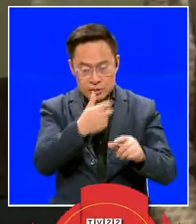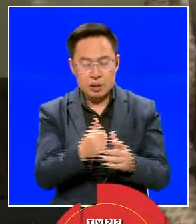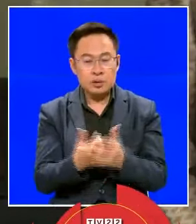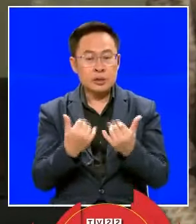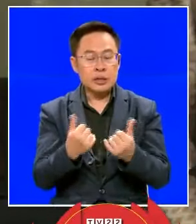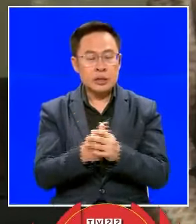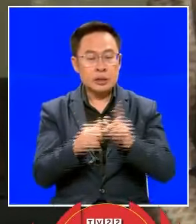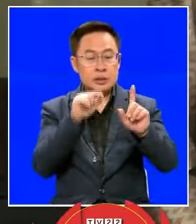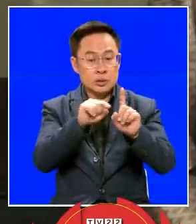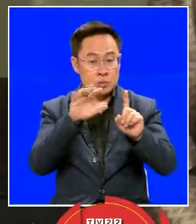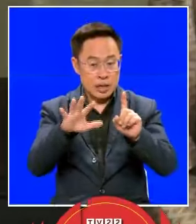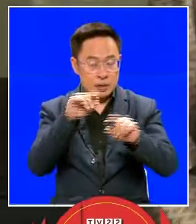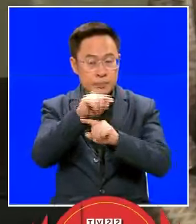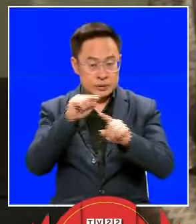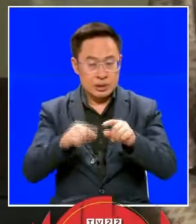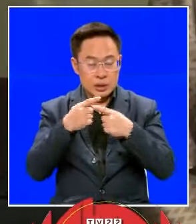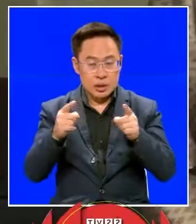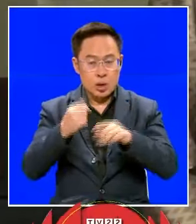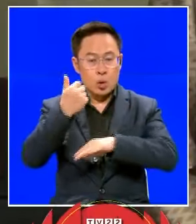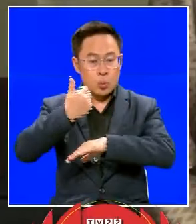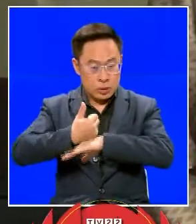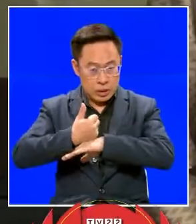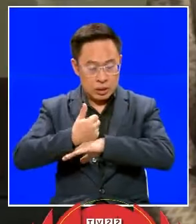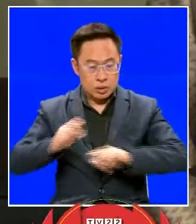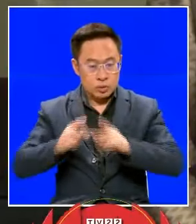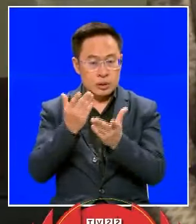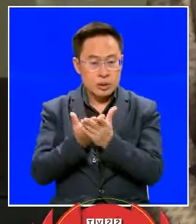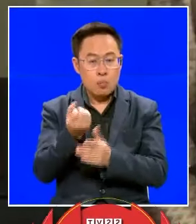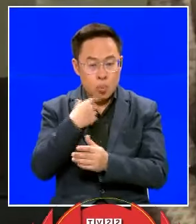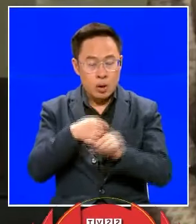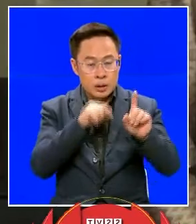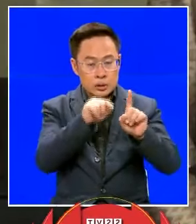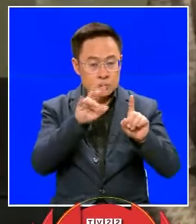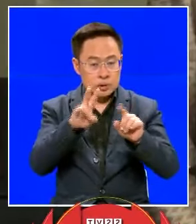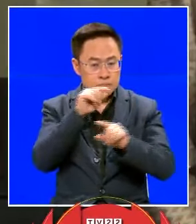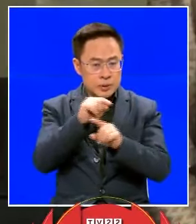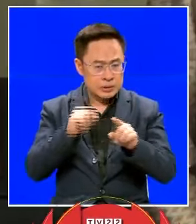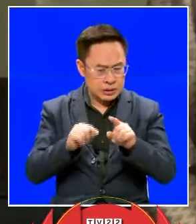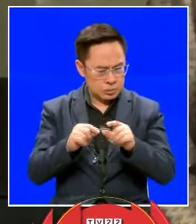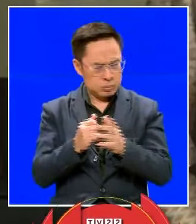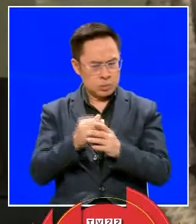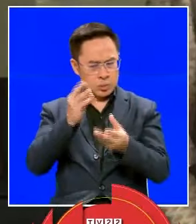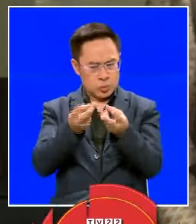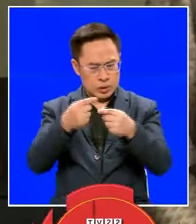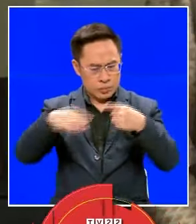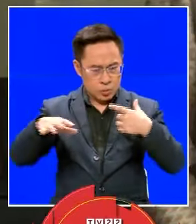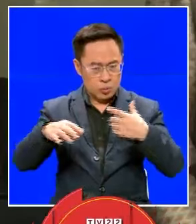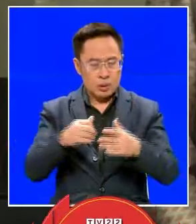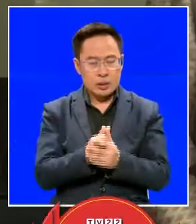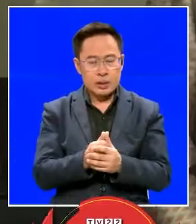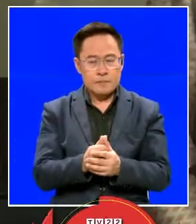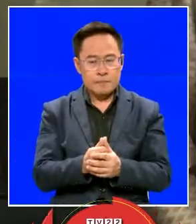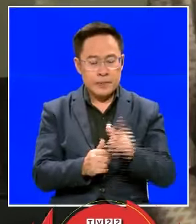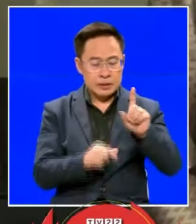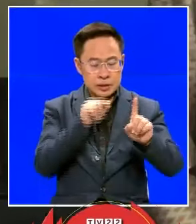1.5แต่เห็นท่านรัฐมนตรีพูดว่าเป็น 1.7ก็เลยไม่แน่ใจว่าท่านอาจจะจำคลาดเคลื่อนหรือเปล่าเพราะ 1.7น่าจะเป็นตัวเลขของ